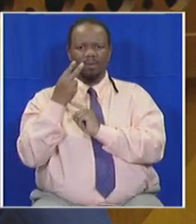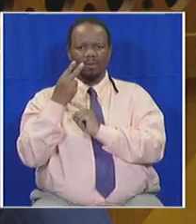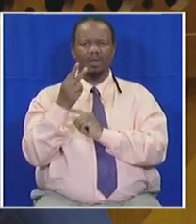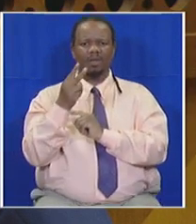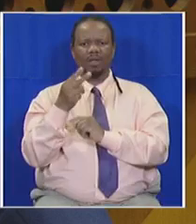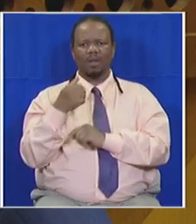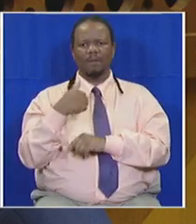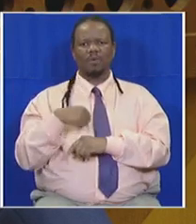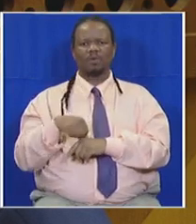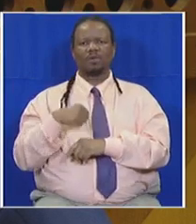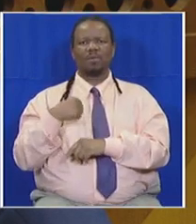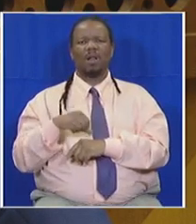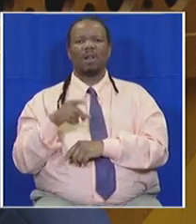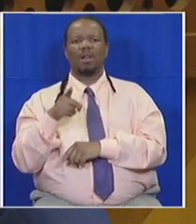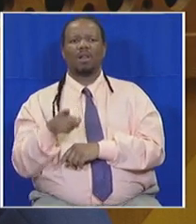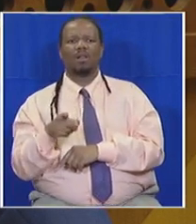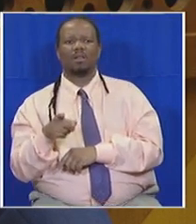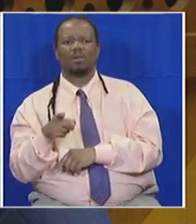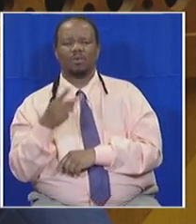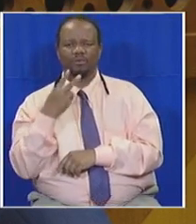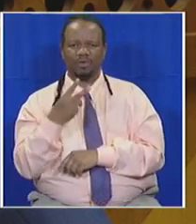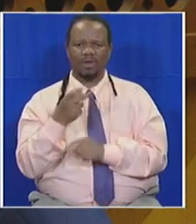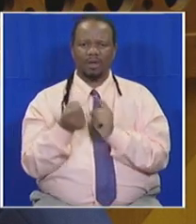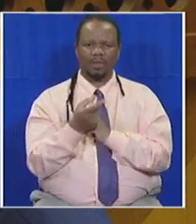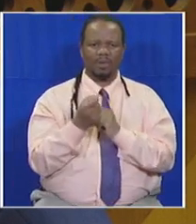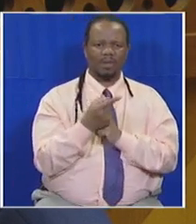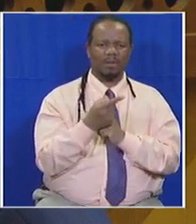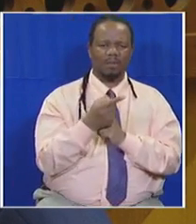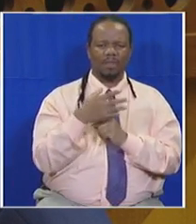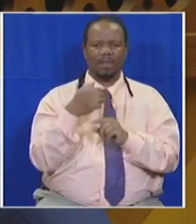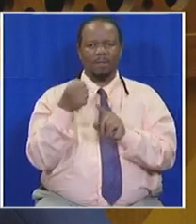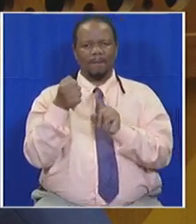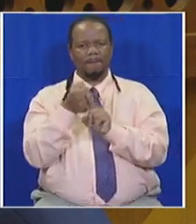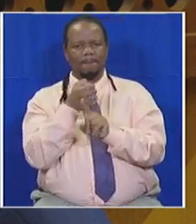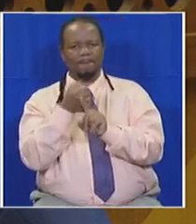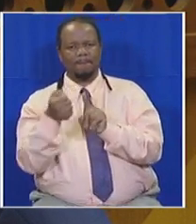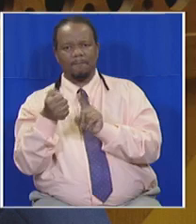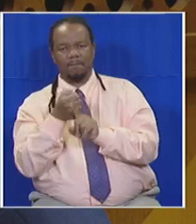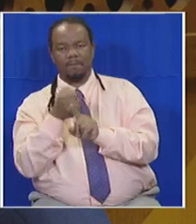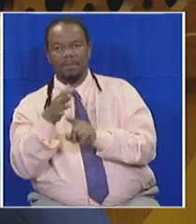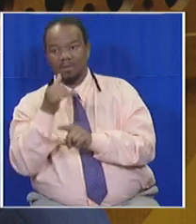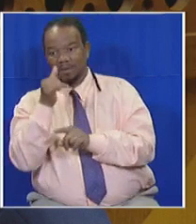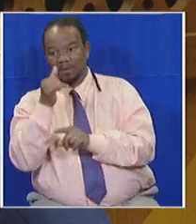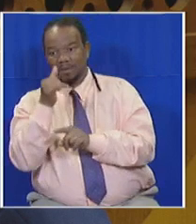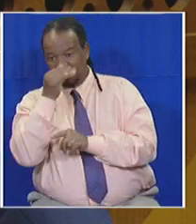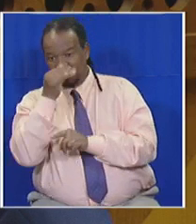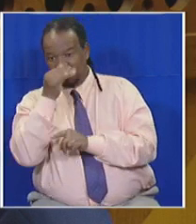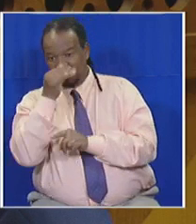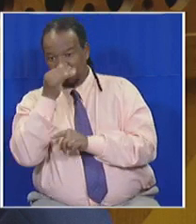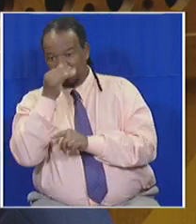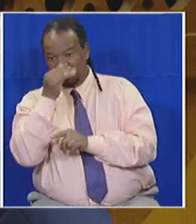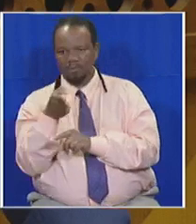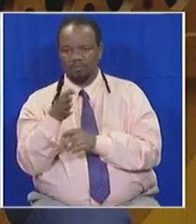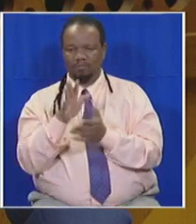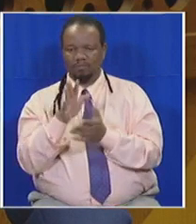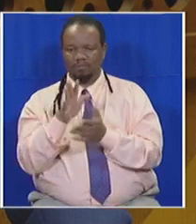geleë is, word dan misbruik ook deur kriminele elemente om winkels te plunder en die plek in die